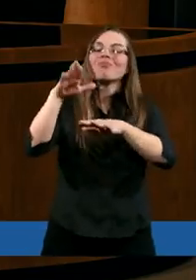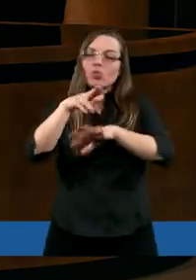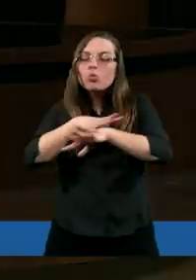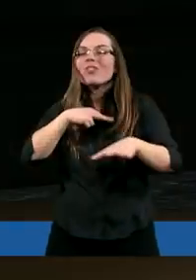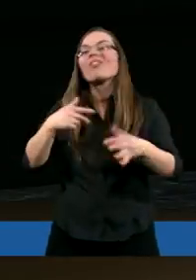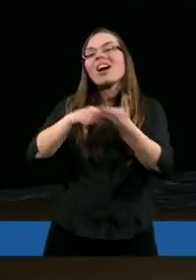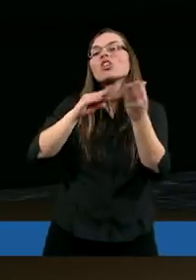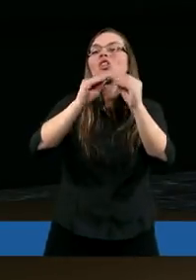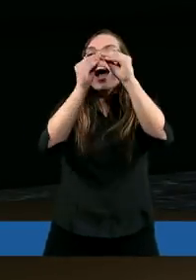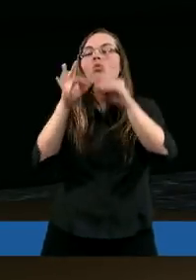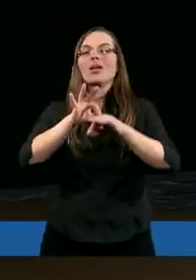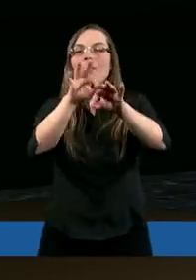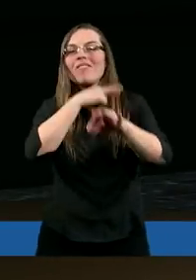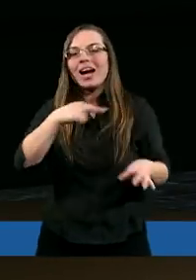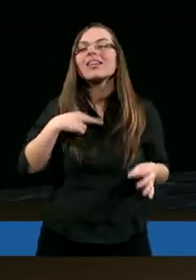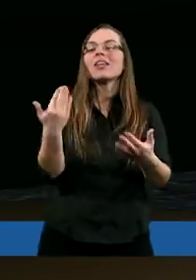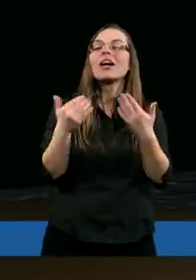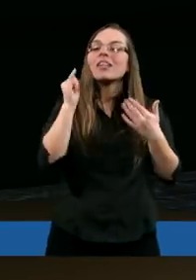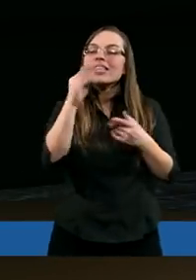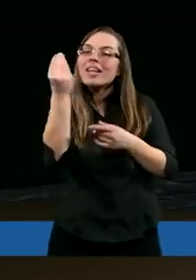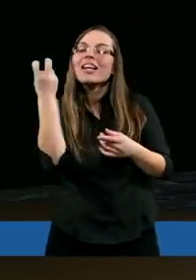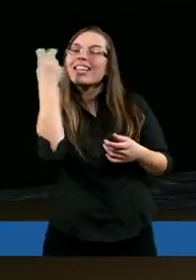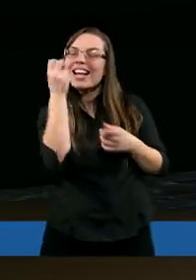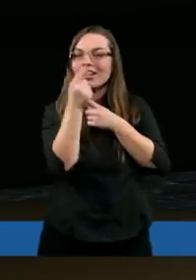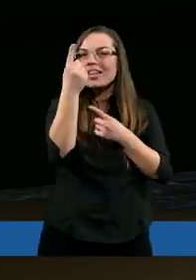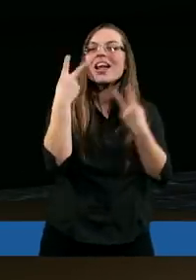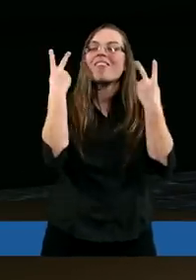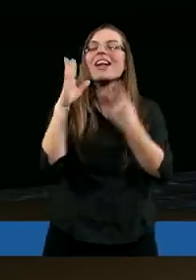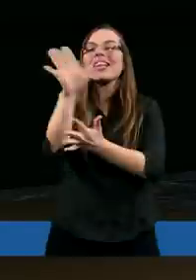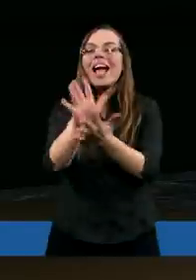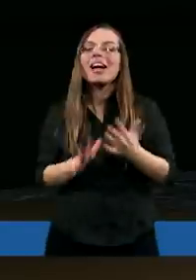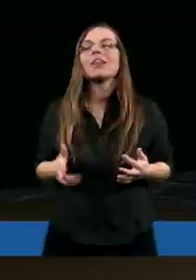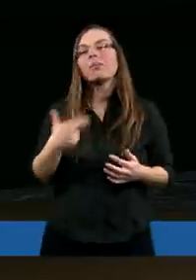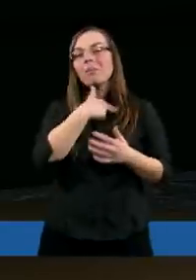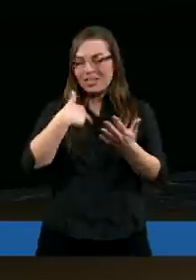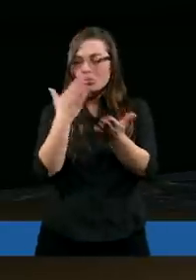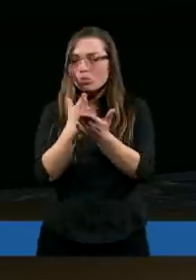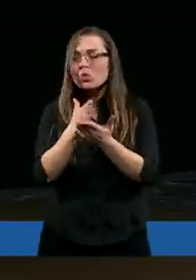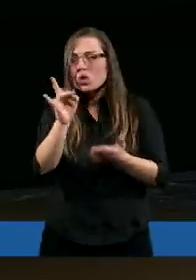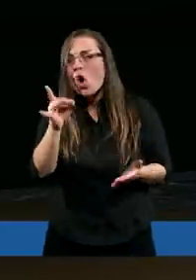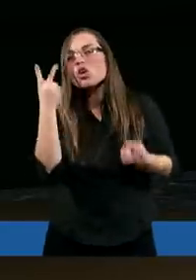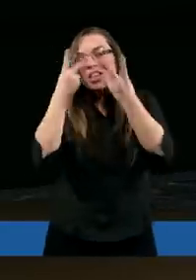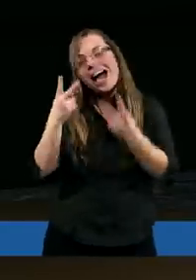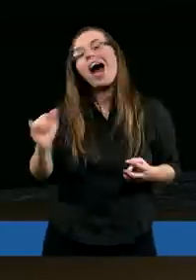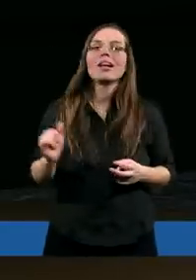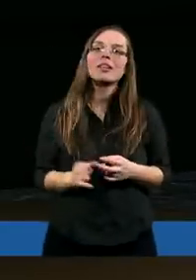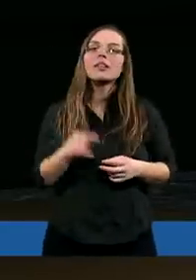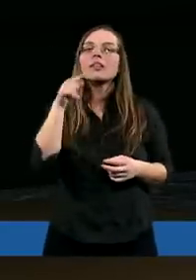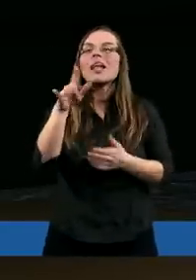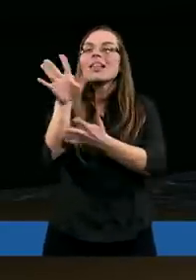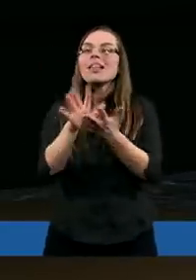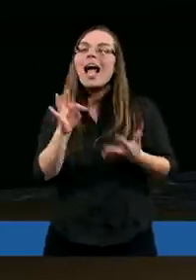nas kształtuje. Tak, dziękuję bardzo. Mnie interesuje jeszcze jeden tekst. Myśmy go już czytali i tak